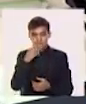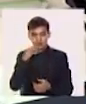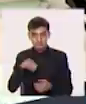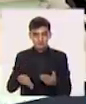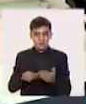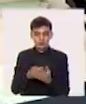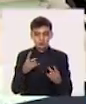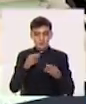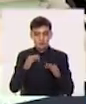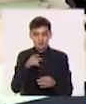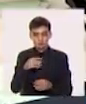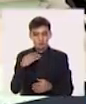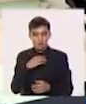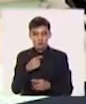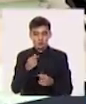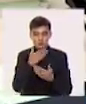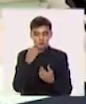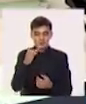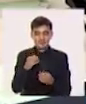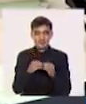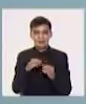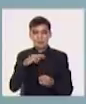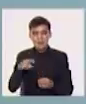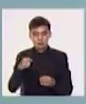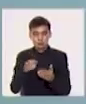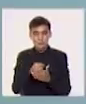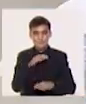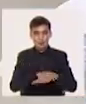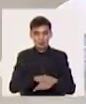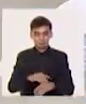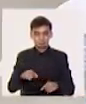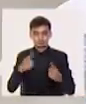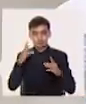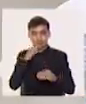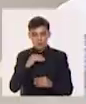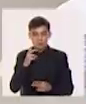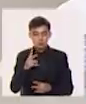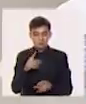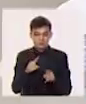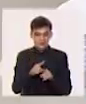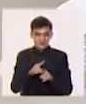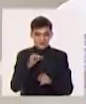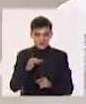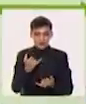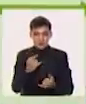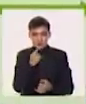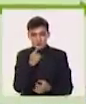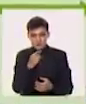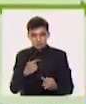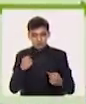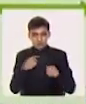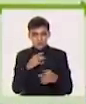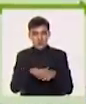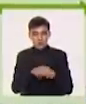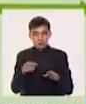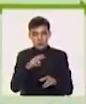көп қаражат емес дейді. Дағдарыс кезінде 10 миллиардқа дейін банктердің аяққа тұрып кетуіне қолдау білдіргенде, қазір қиналған елге де үкімет